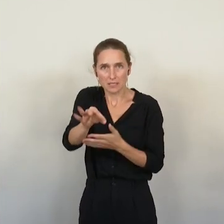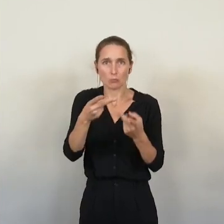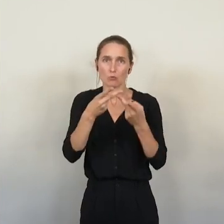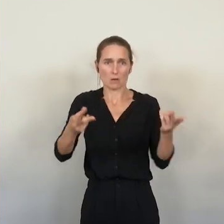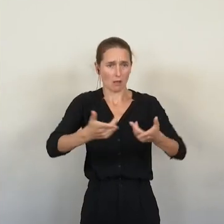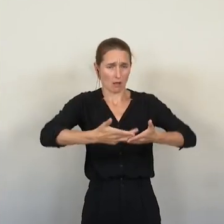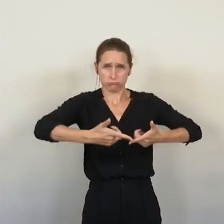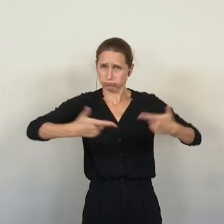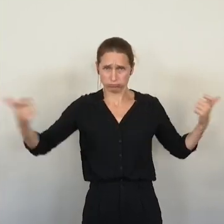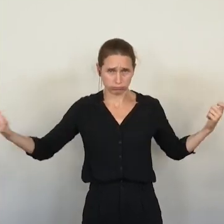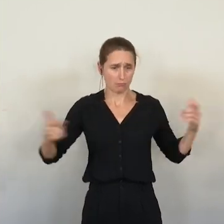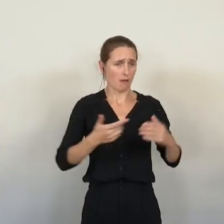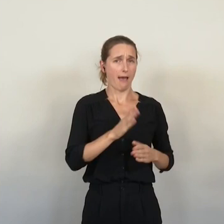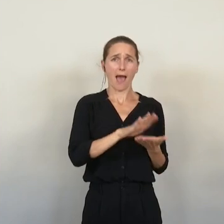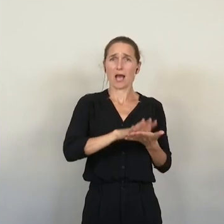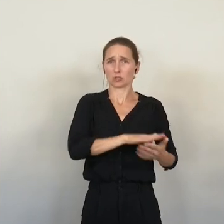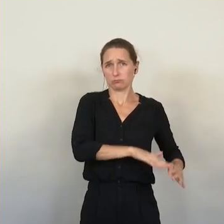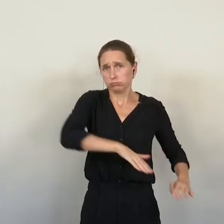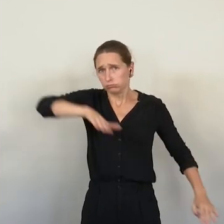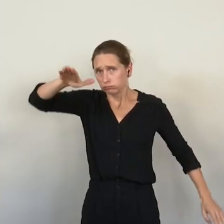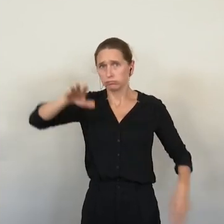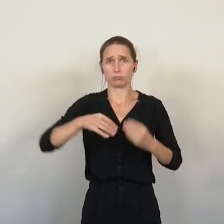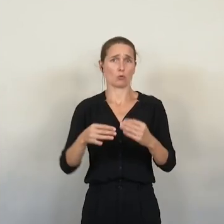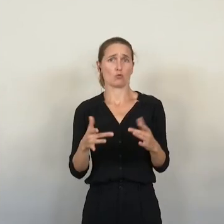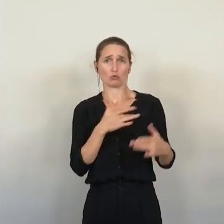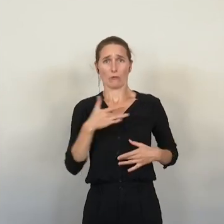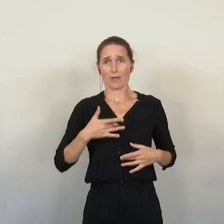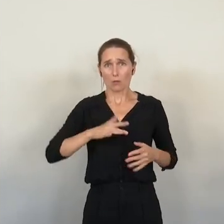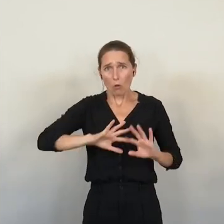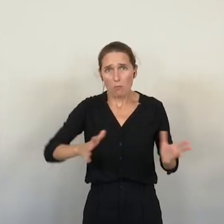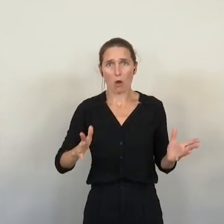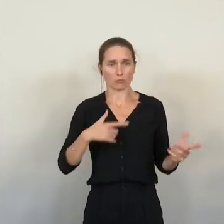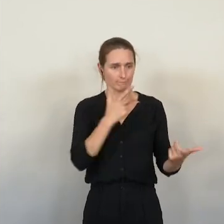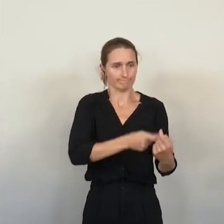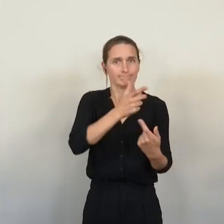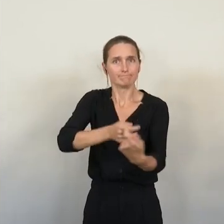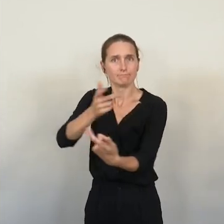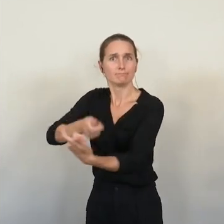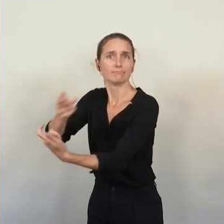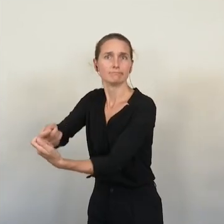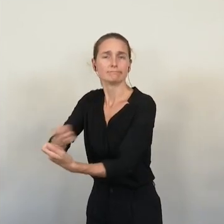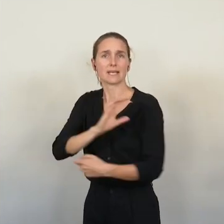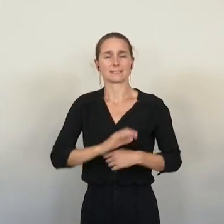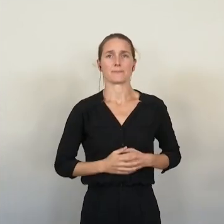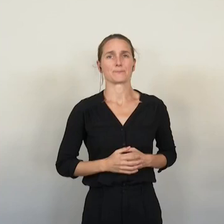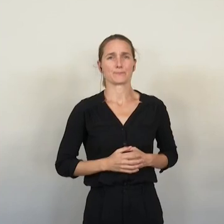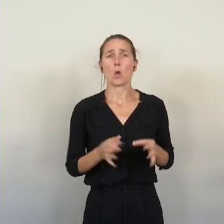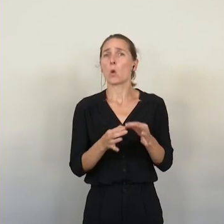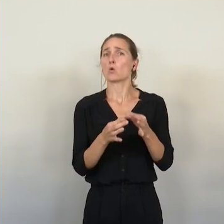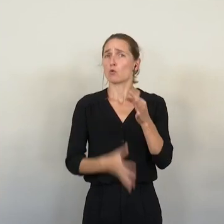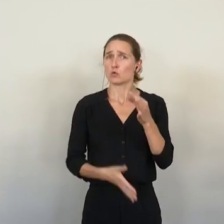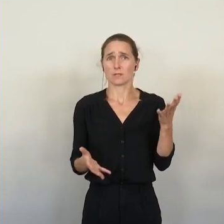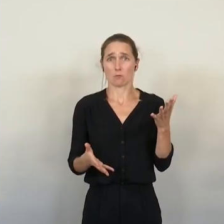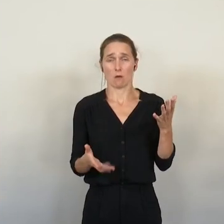l'âge l'état de santé ou les difficultés auxquelles ils peuvent faire face en conclusion j'en termine ici par la mise en cohérence des actions